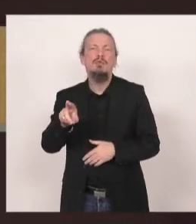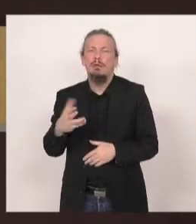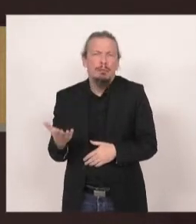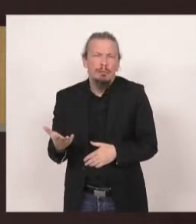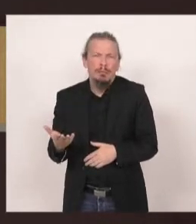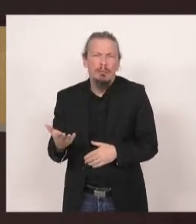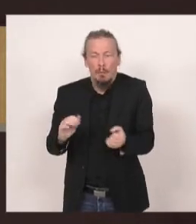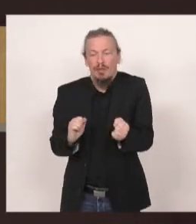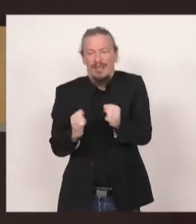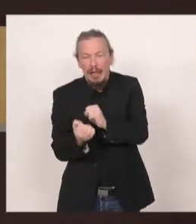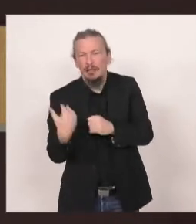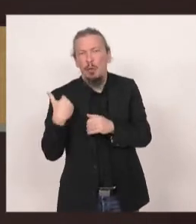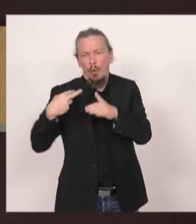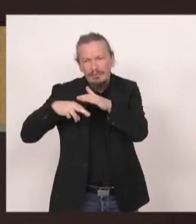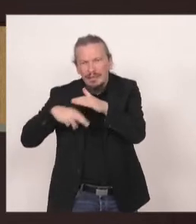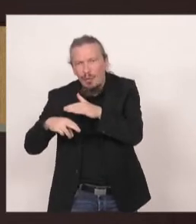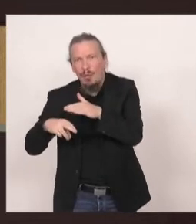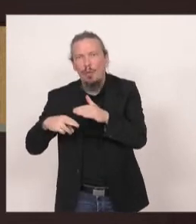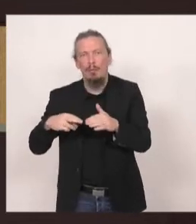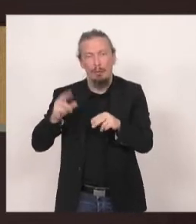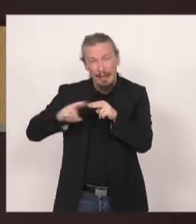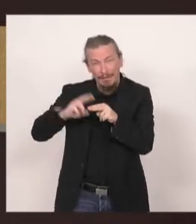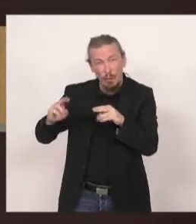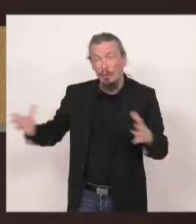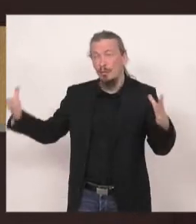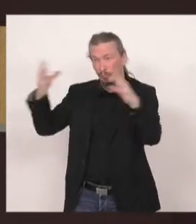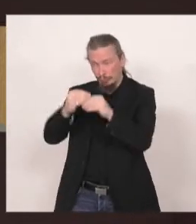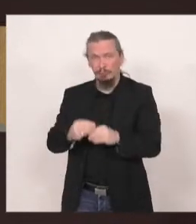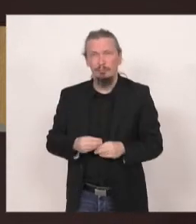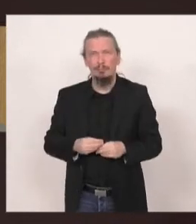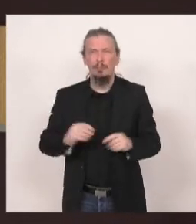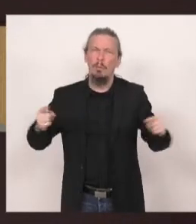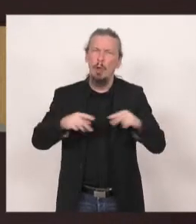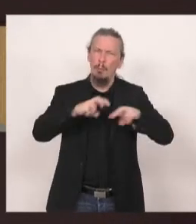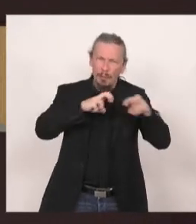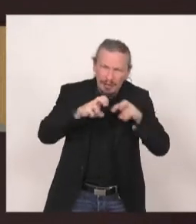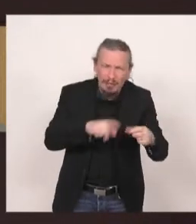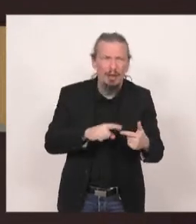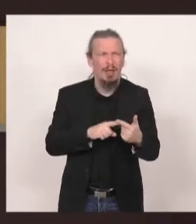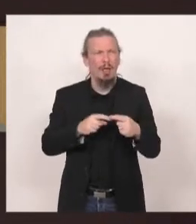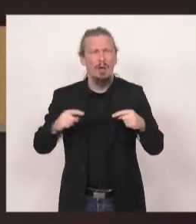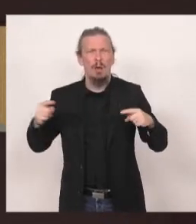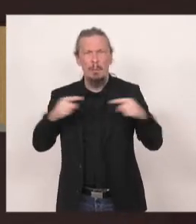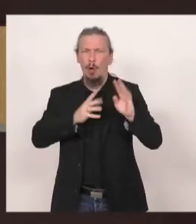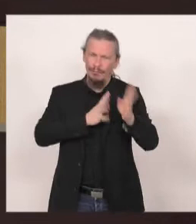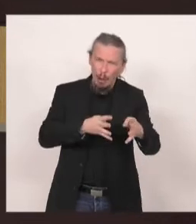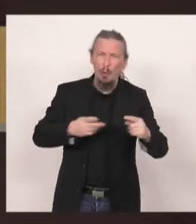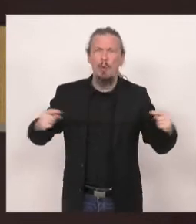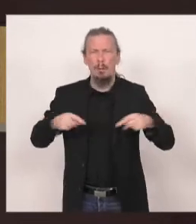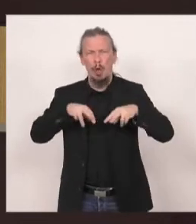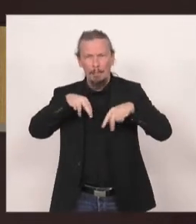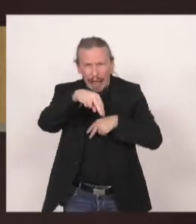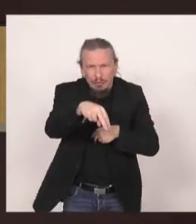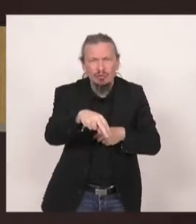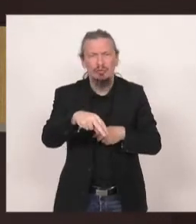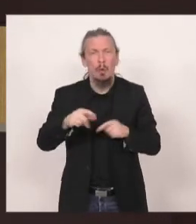sa modification, sa révision, tous les travaux liés. Il y a le plan de mobilité, le plan de marche, le plan vélo, il y a le budget